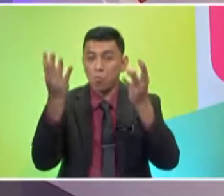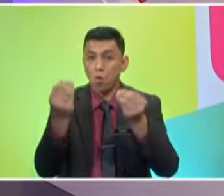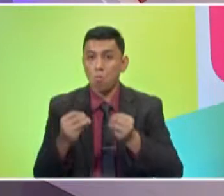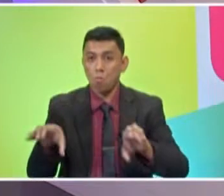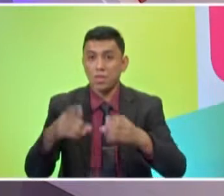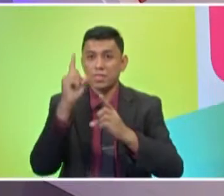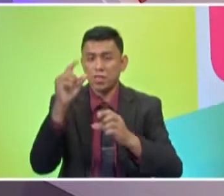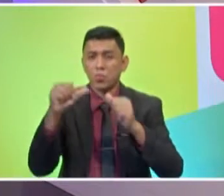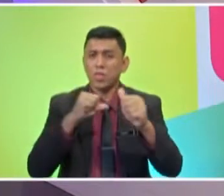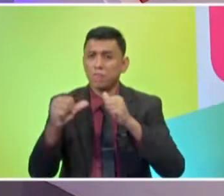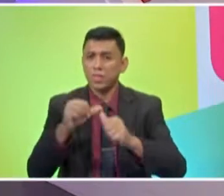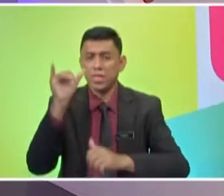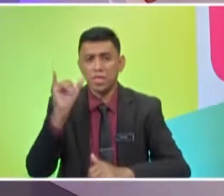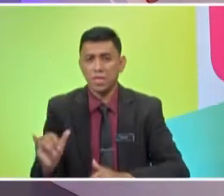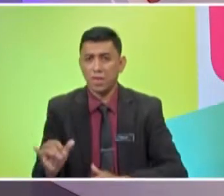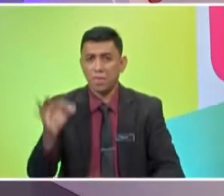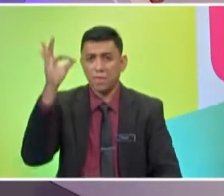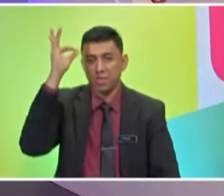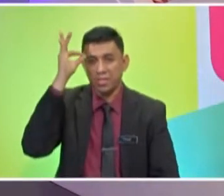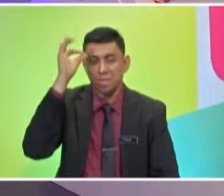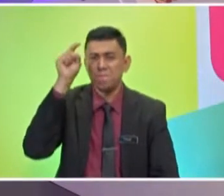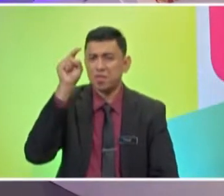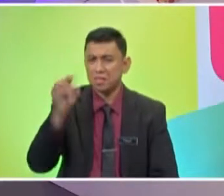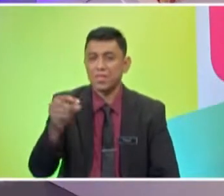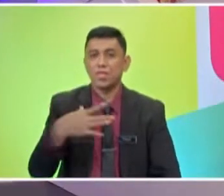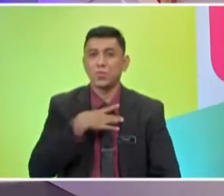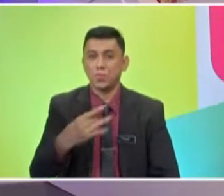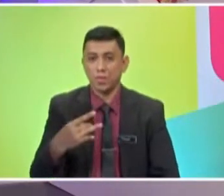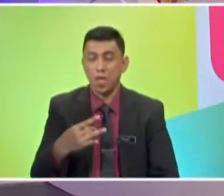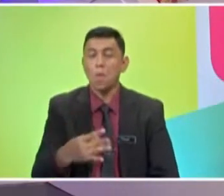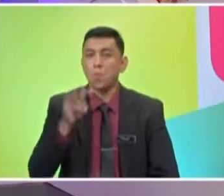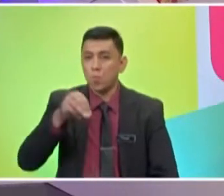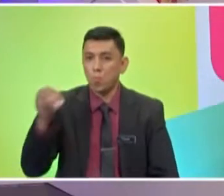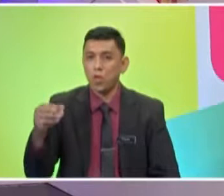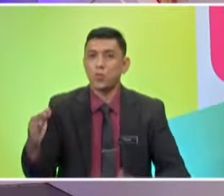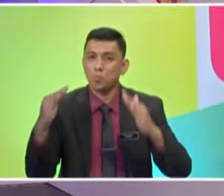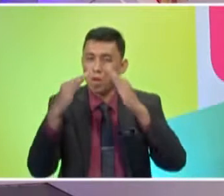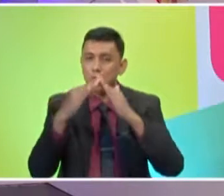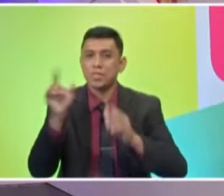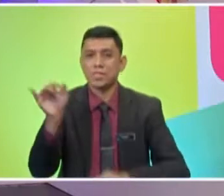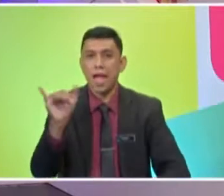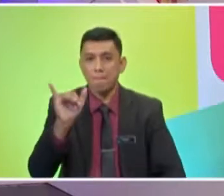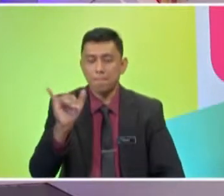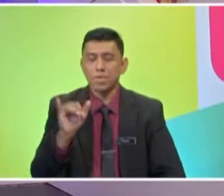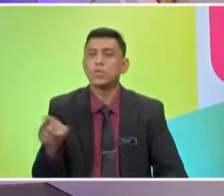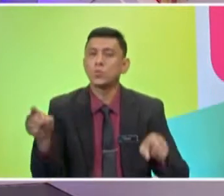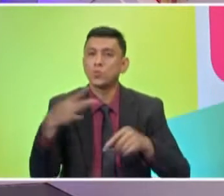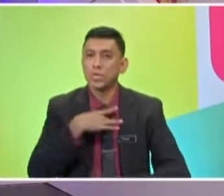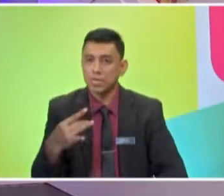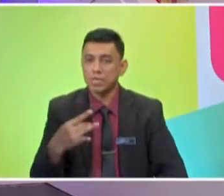aktiviti yang Fizi pun mesti suka, murid-murid dekat rumah pun mesti suka. Okey, kita